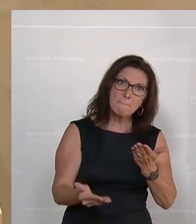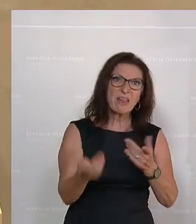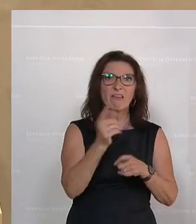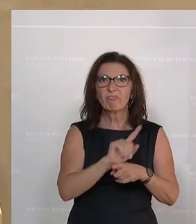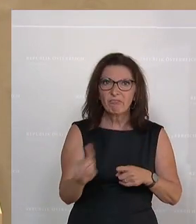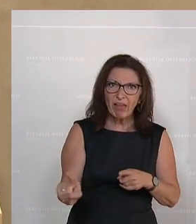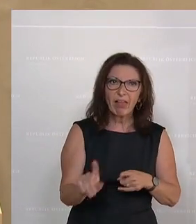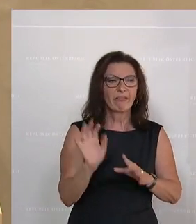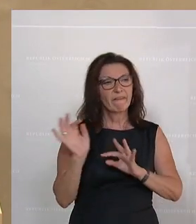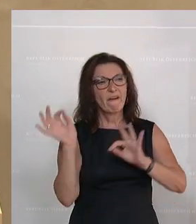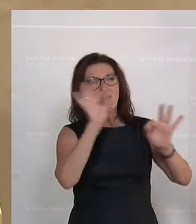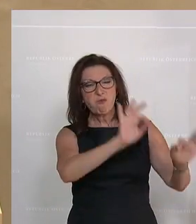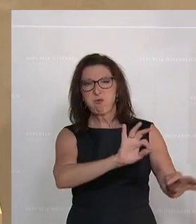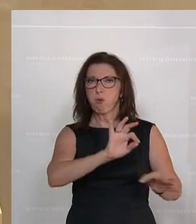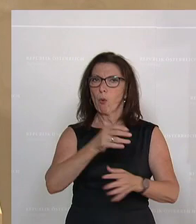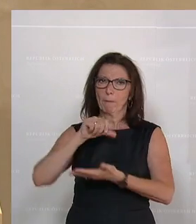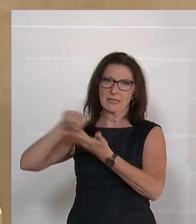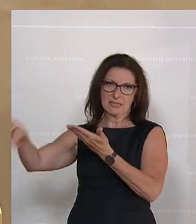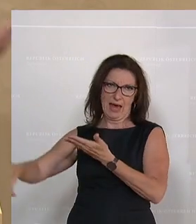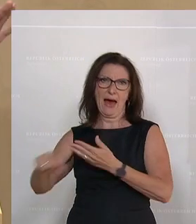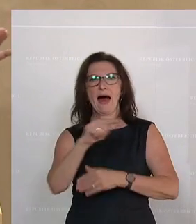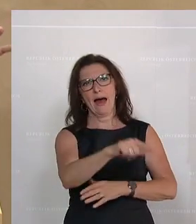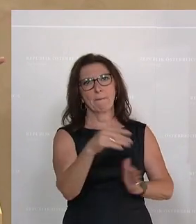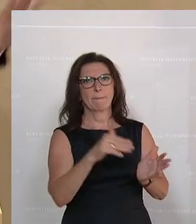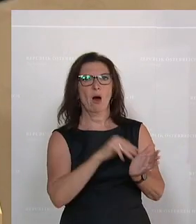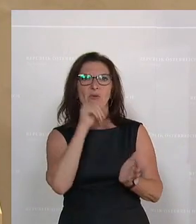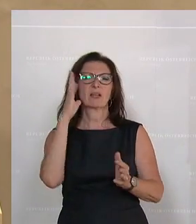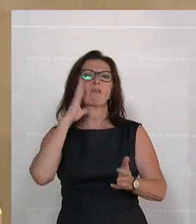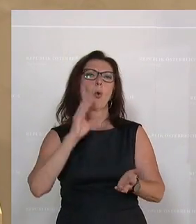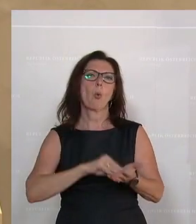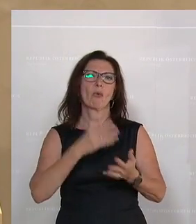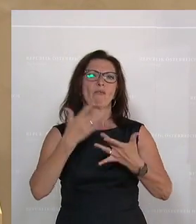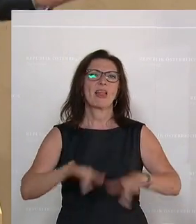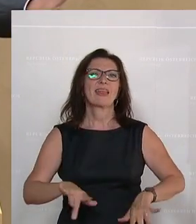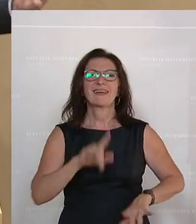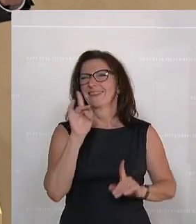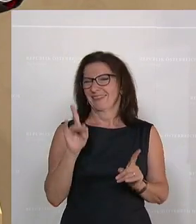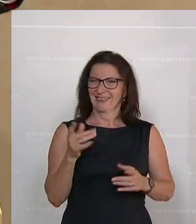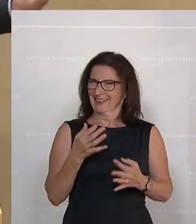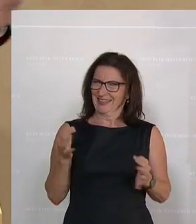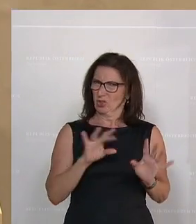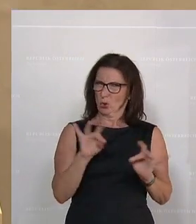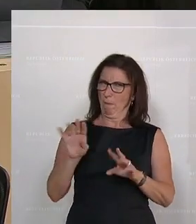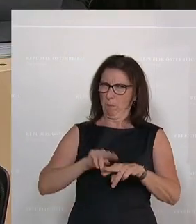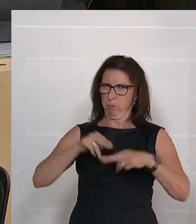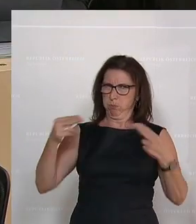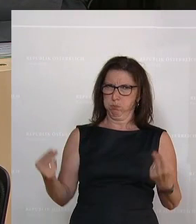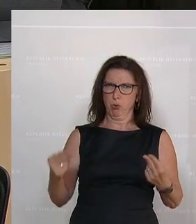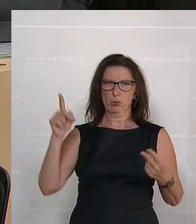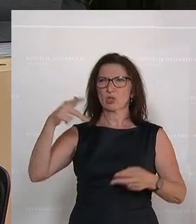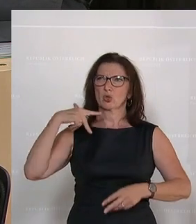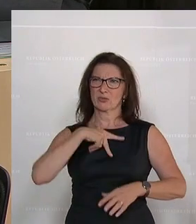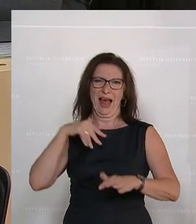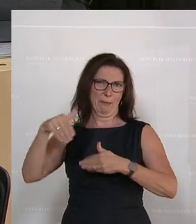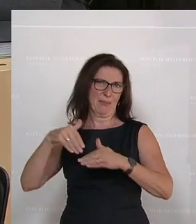tilgt damit der nicht reduziert werden muss das ist gar keine bundes thematik täter mal das sozialministerium schon von vornherein die pfoten weg lassen sollen